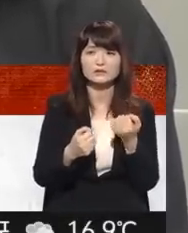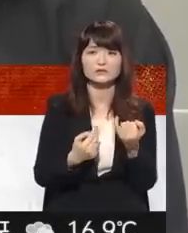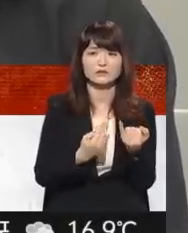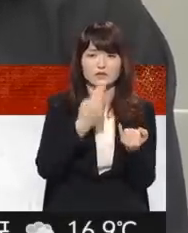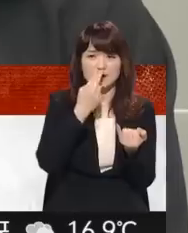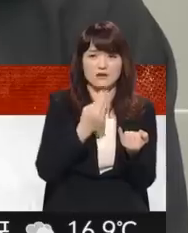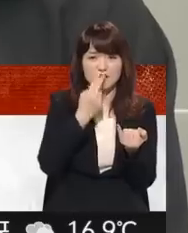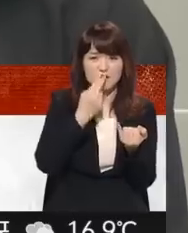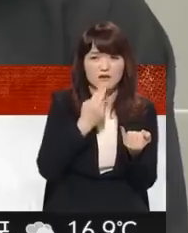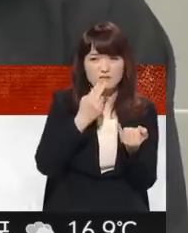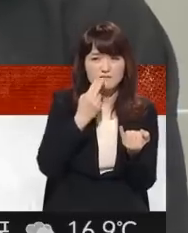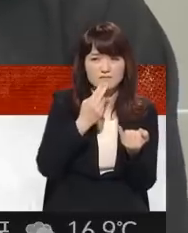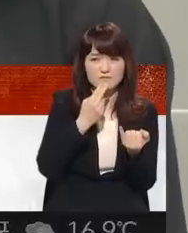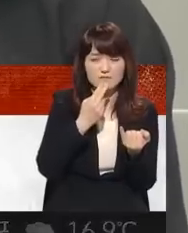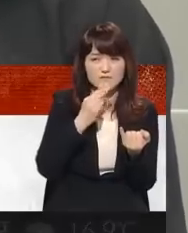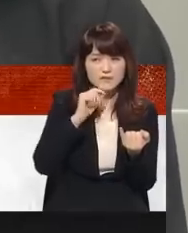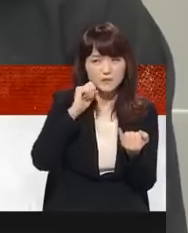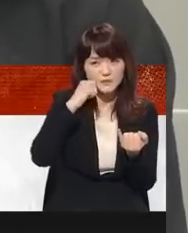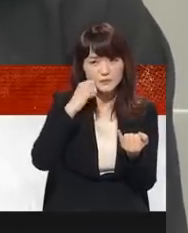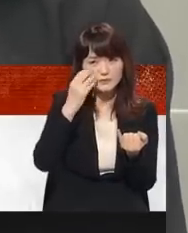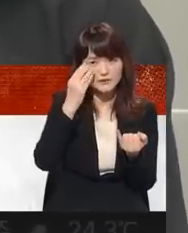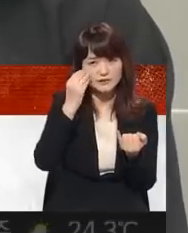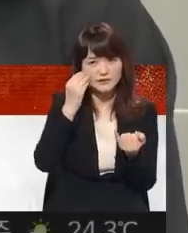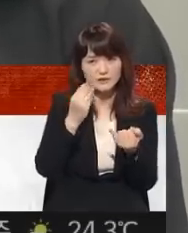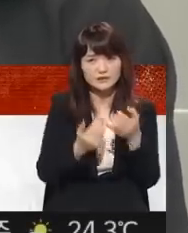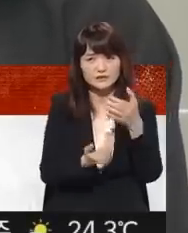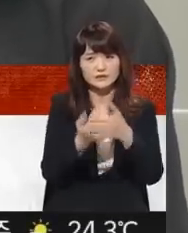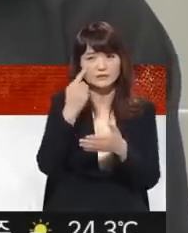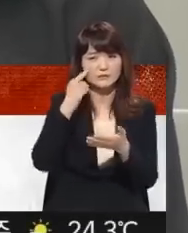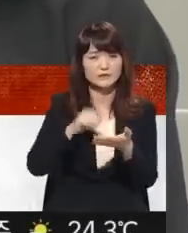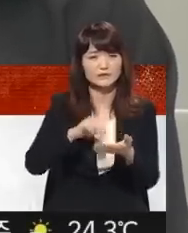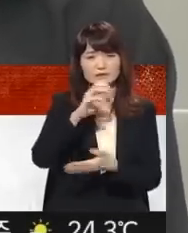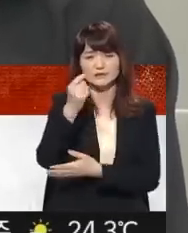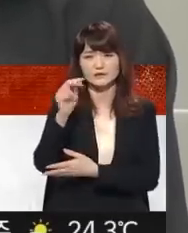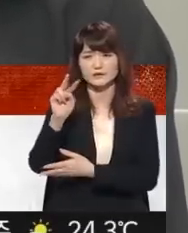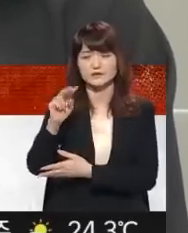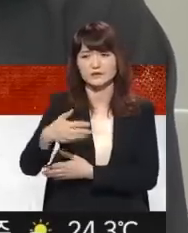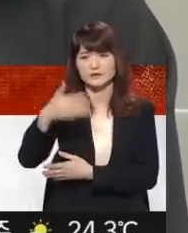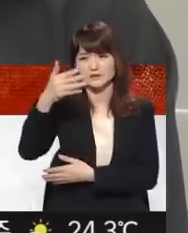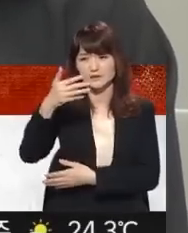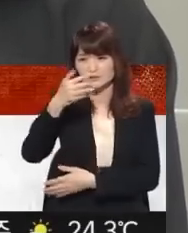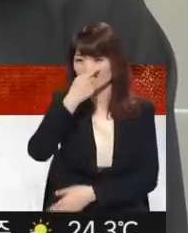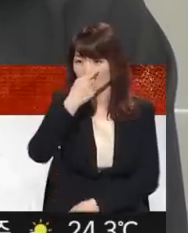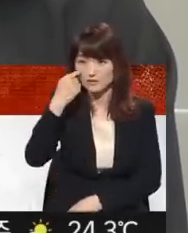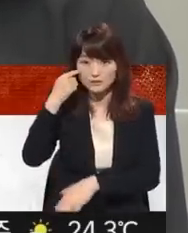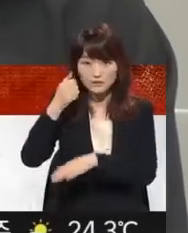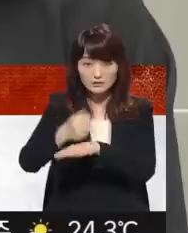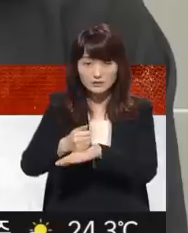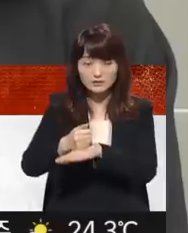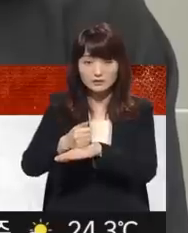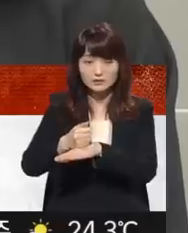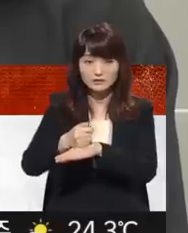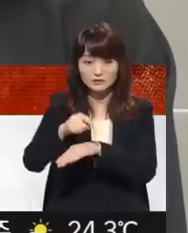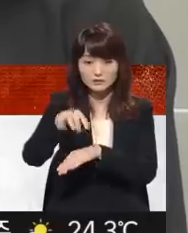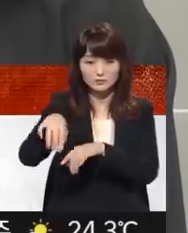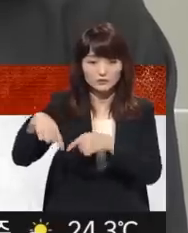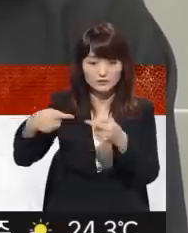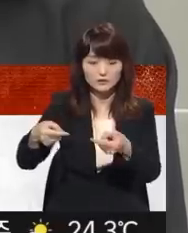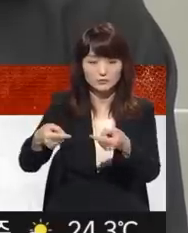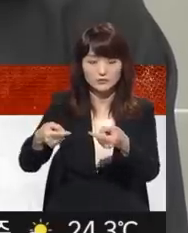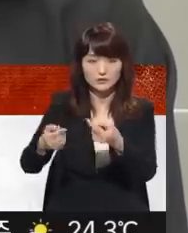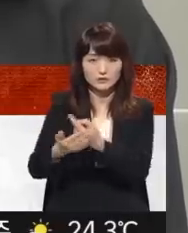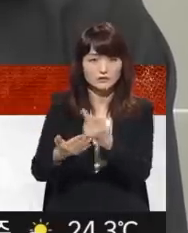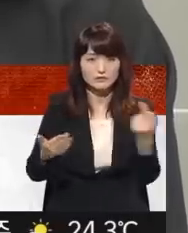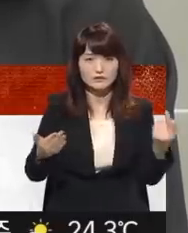사건이 났다라고 했는데 c2를 본 결과는 그 결과가 아닌 거죠 자리도 많이 비우고 이거는 도저히 그 어린애를 쏟을